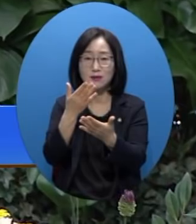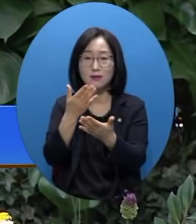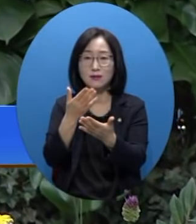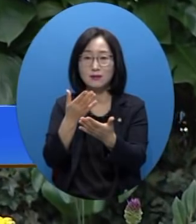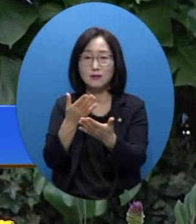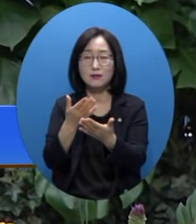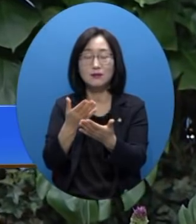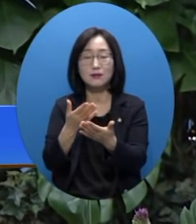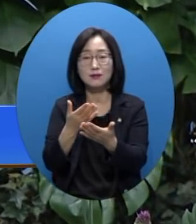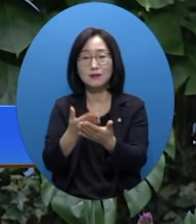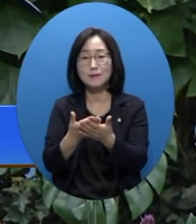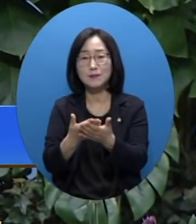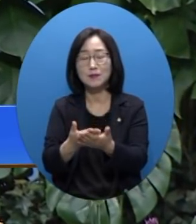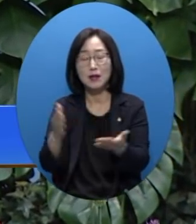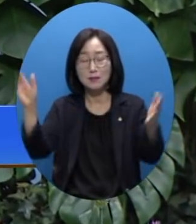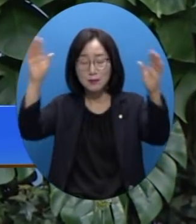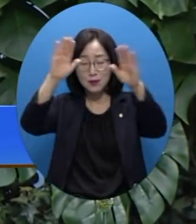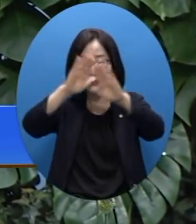주옵소서.